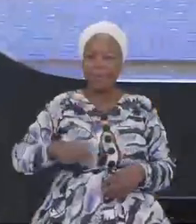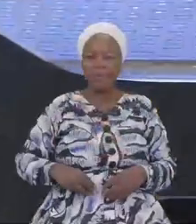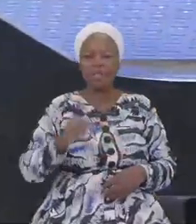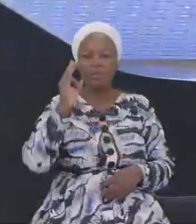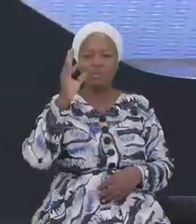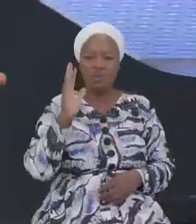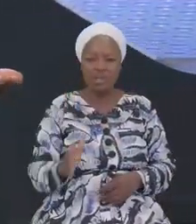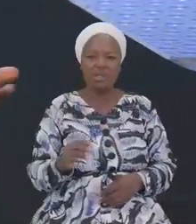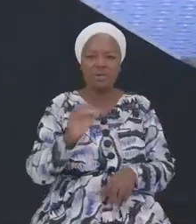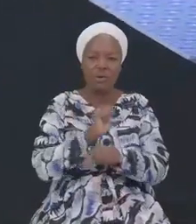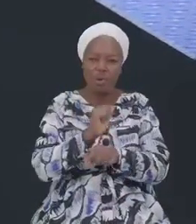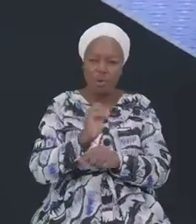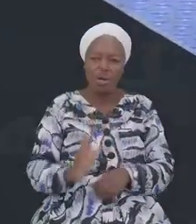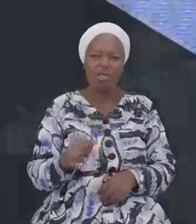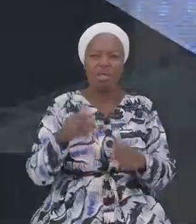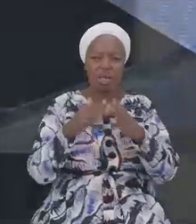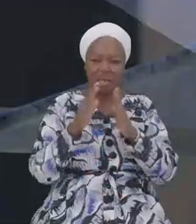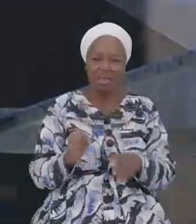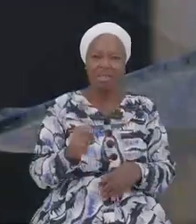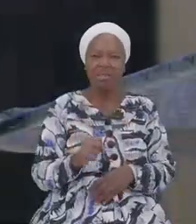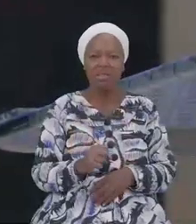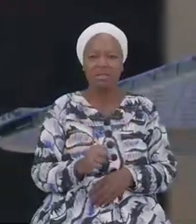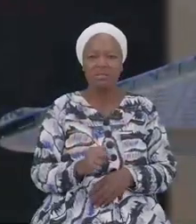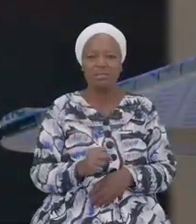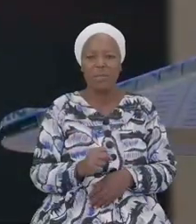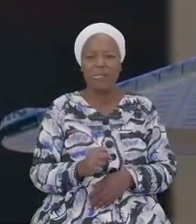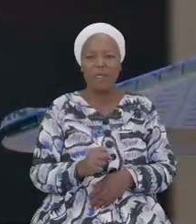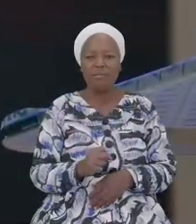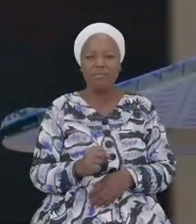nos ouvriers, nos dirigeants, parfois,